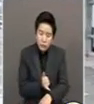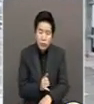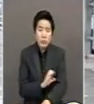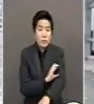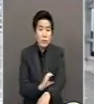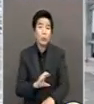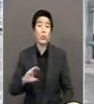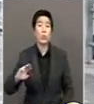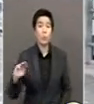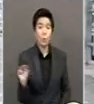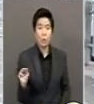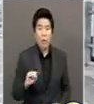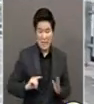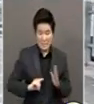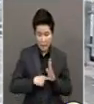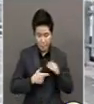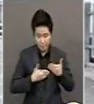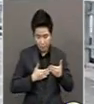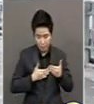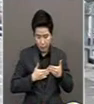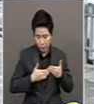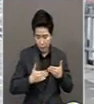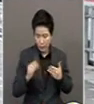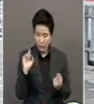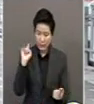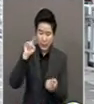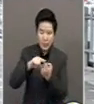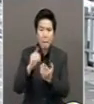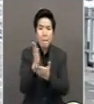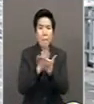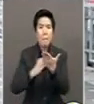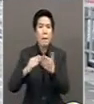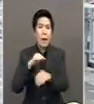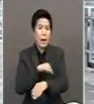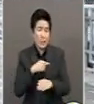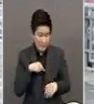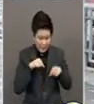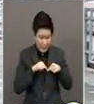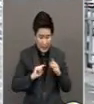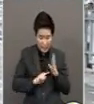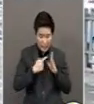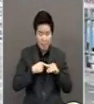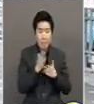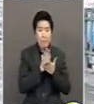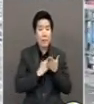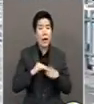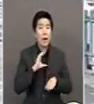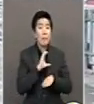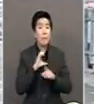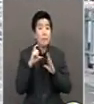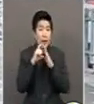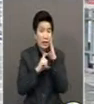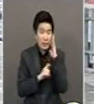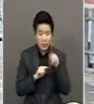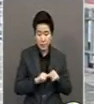างโดยรถไฟฟ้าสายสีม่วงตั้งแต่ต้นทางอย่างสถานีคลองบางไผ่ไปจนถึงสถานีสยามสแควร์โดยใช้ระบบรถไฟฟ้า